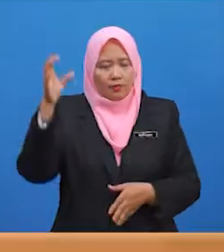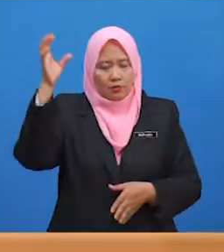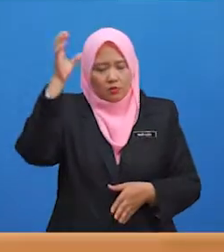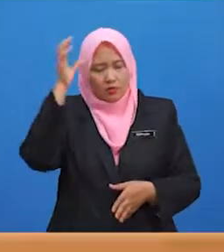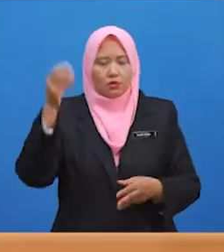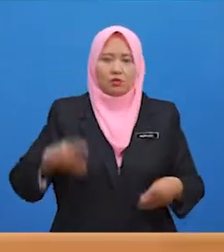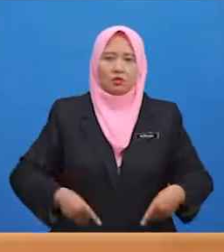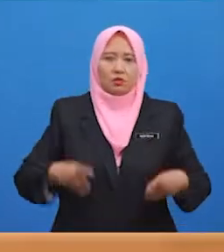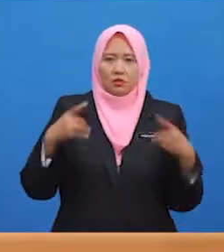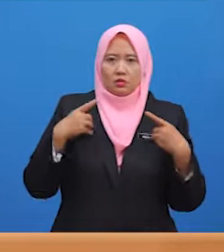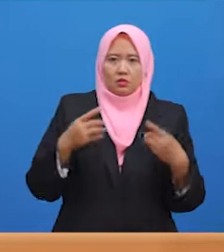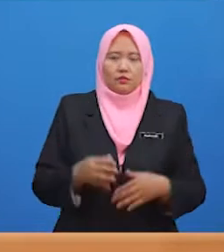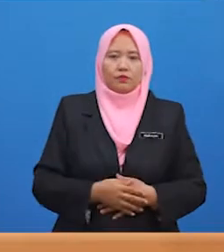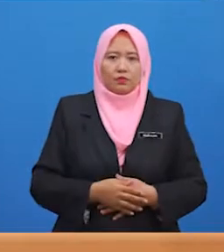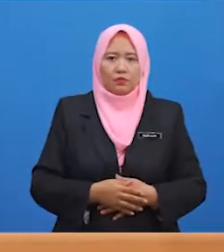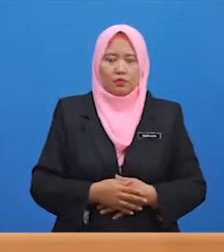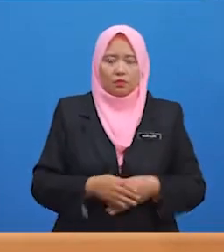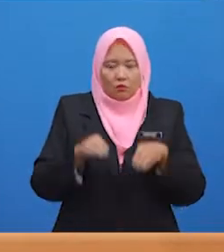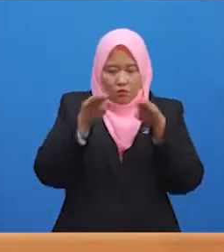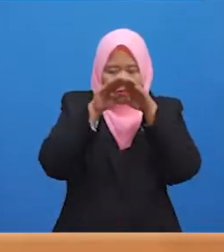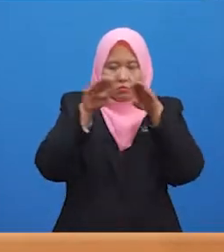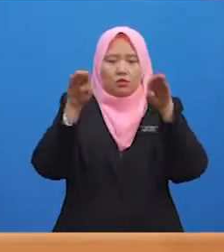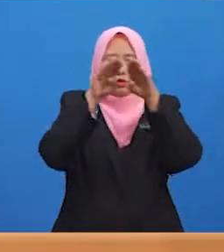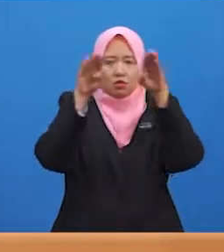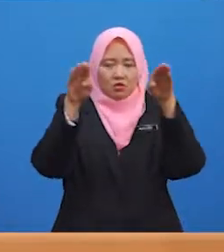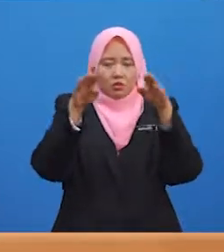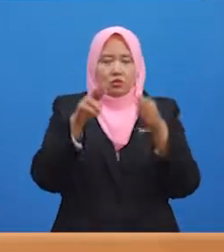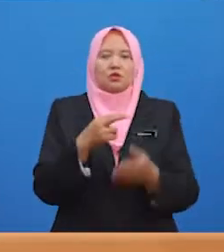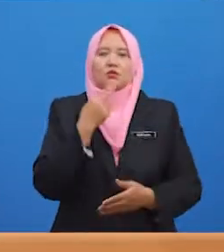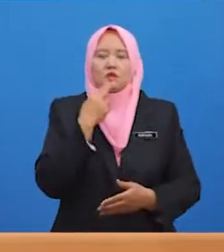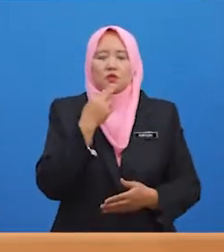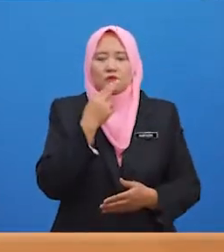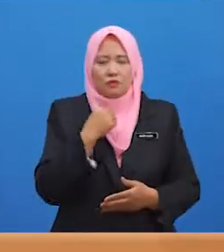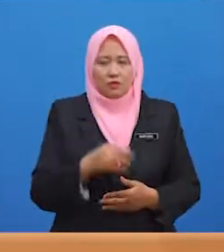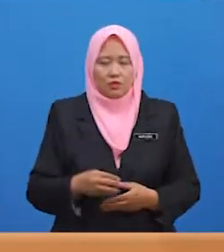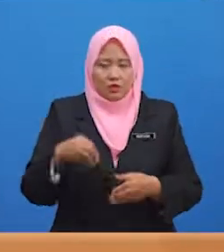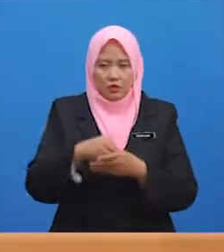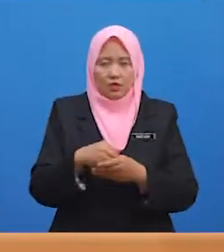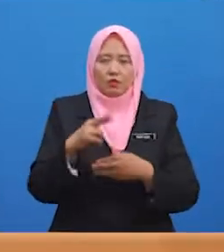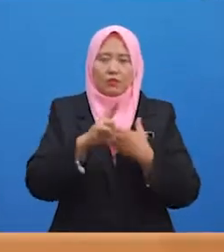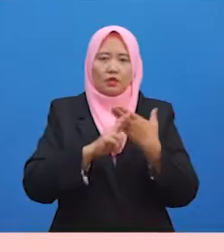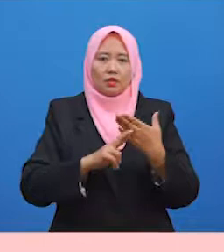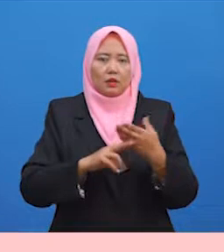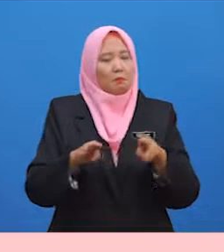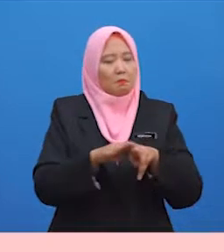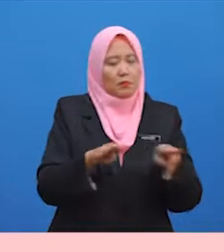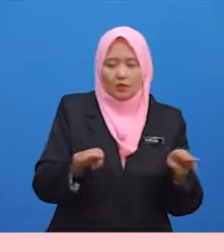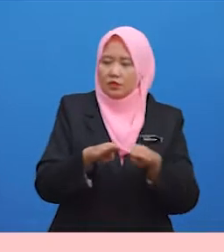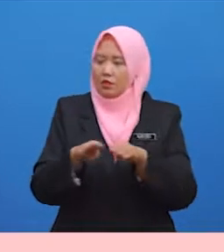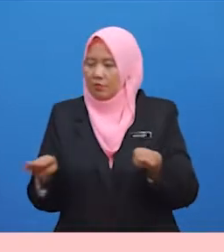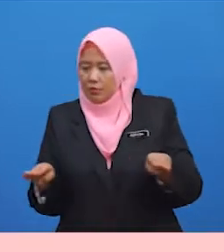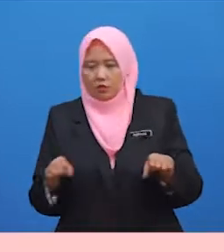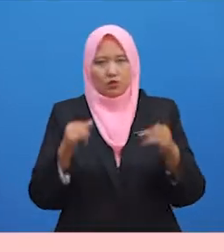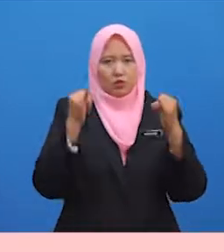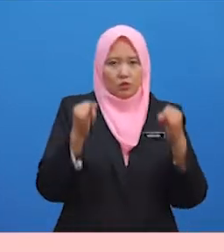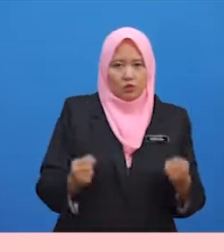Namun begitu, paras gula dalam darah semasa hipoglisemia adalah berbeza mengikut individu.